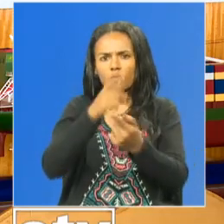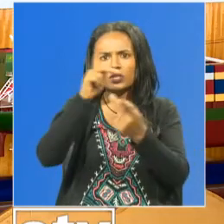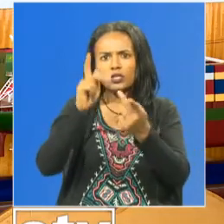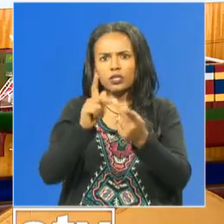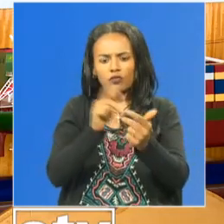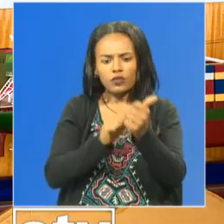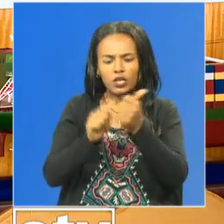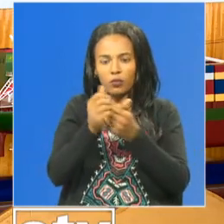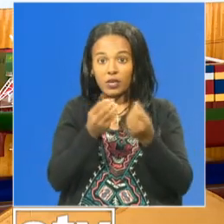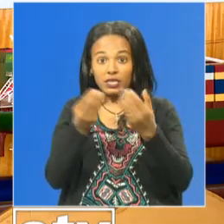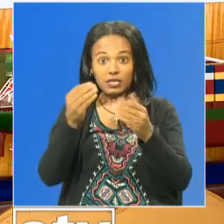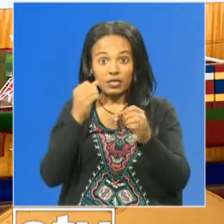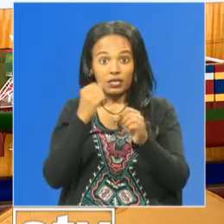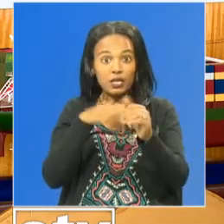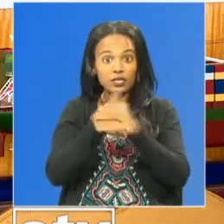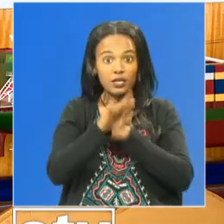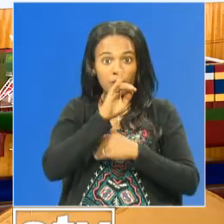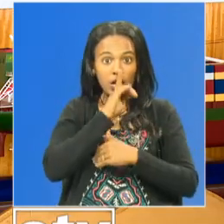ቅድሚያም እየሰጠን እያስገባን ነው።